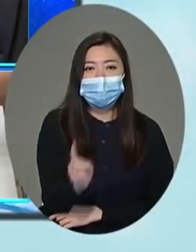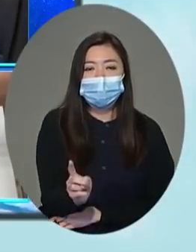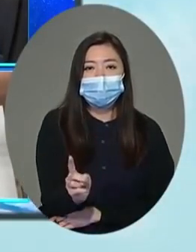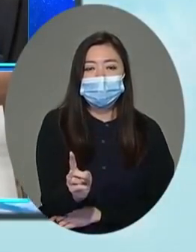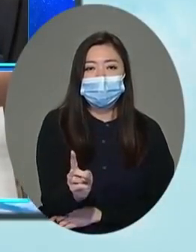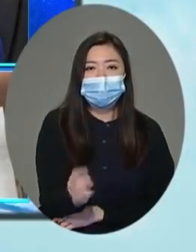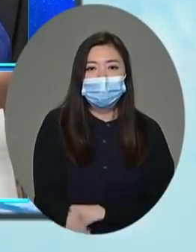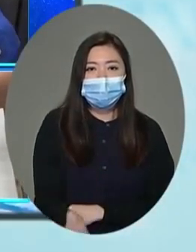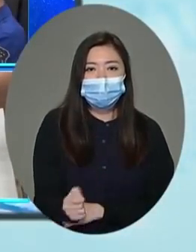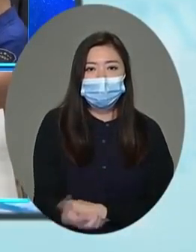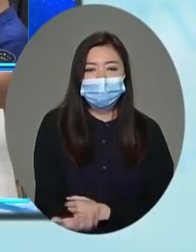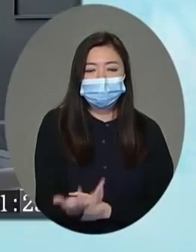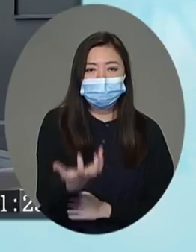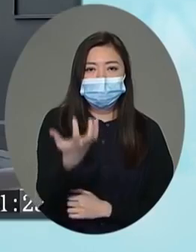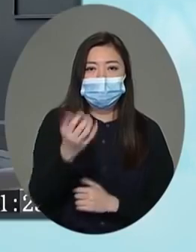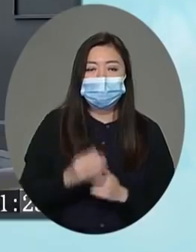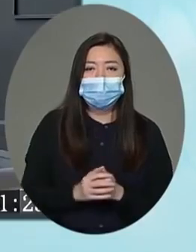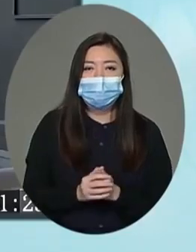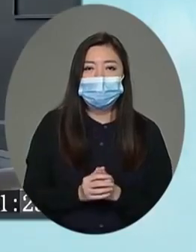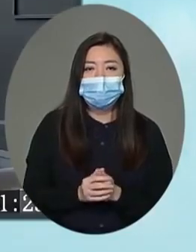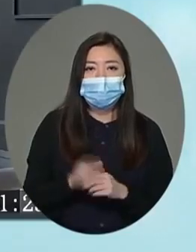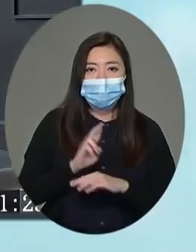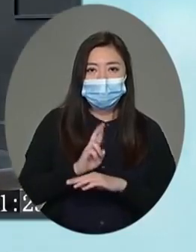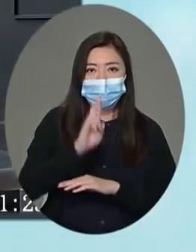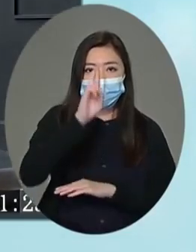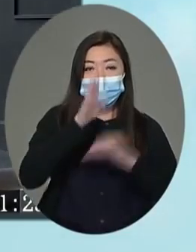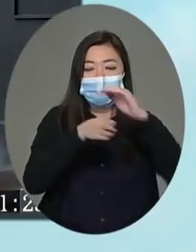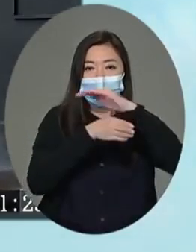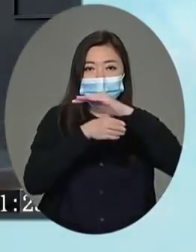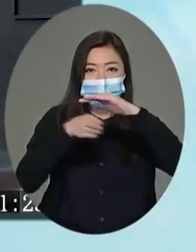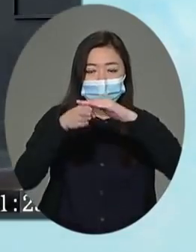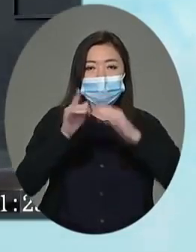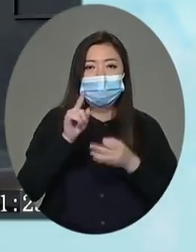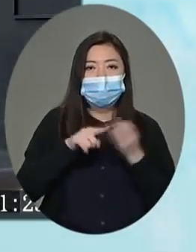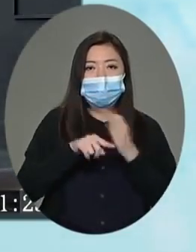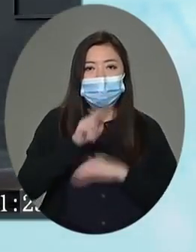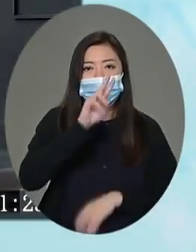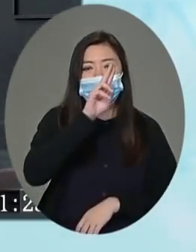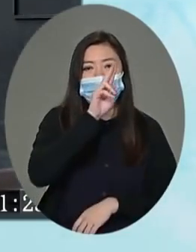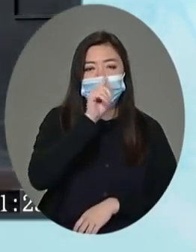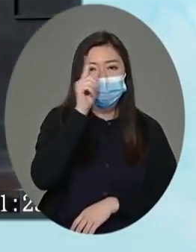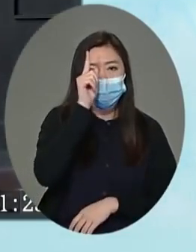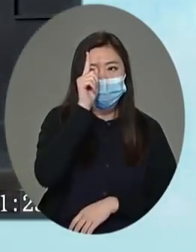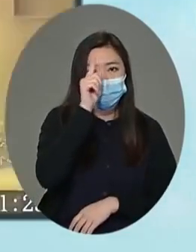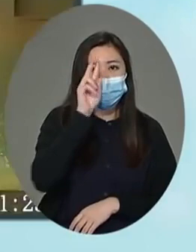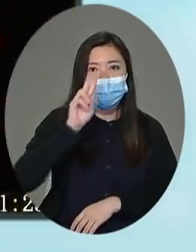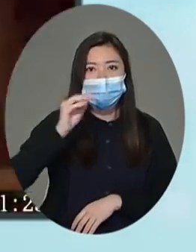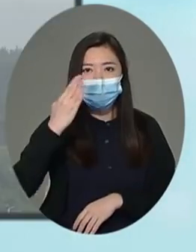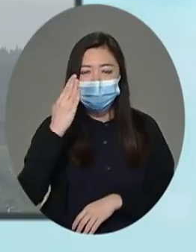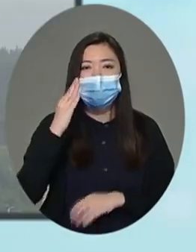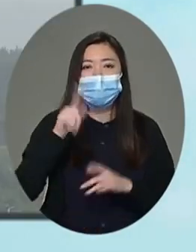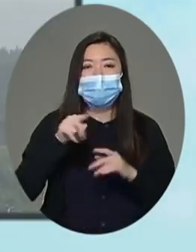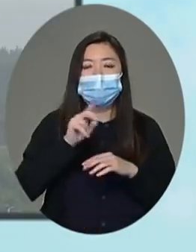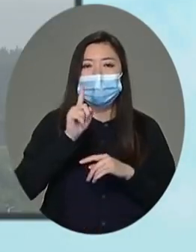5、4、3、2、1，点火！ 点火！ 搭载天和核心舱的长征5号 B 遥二运载火箭，朝早